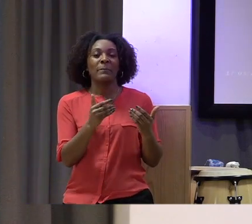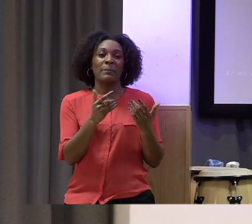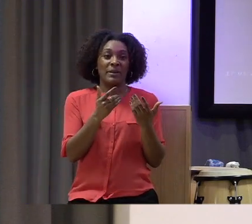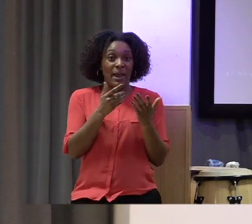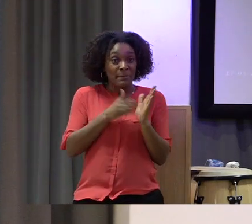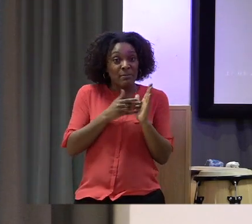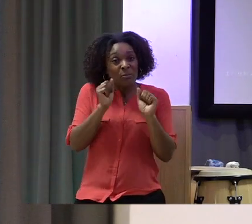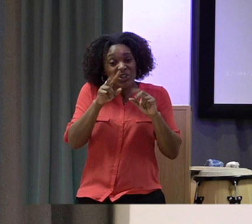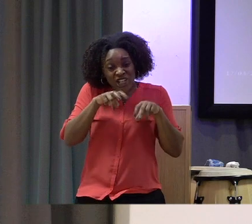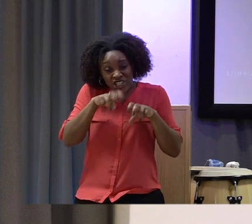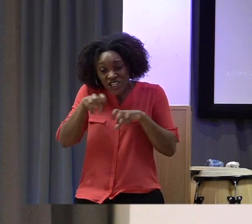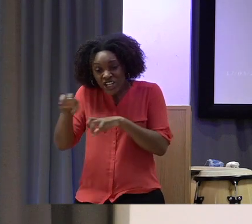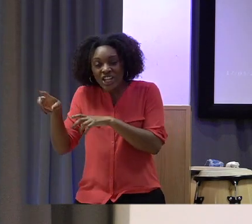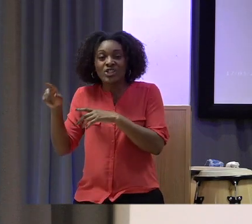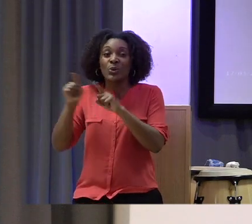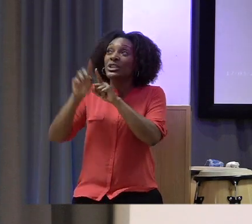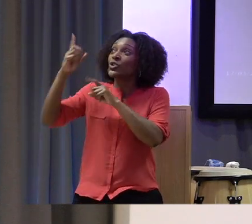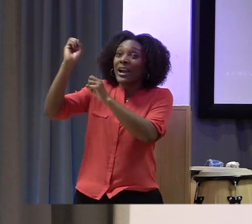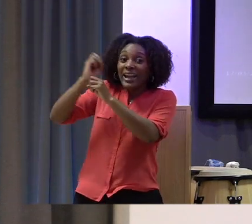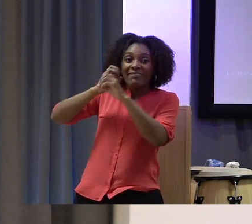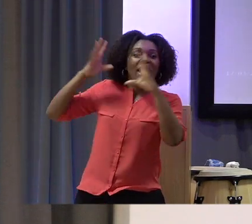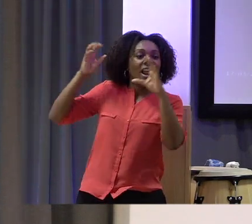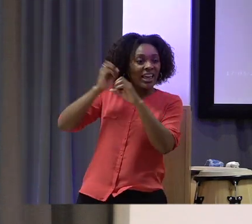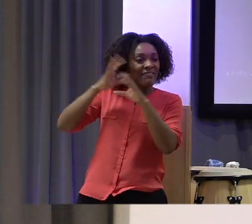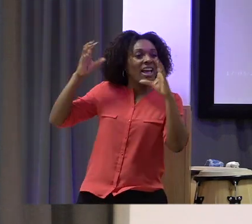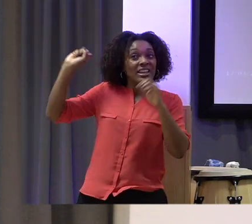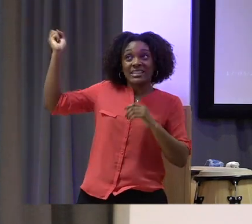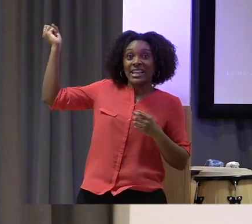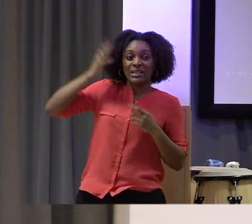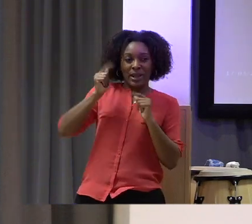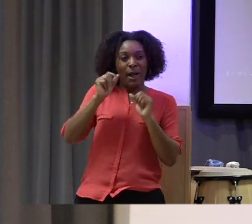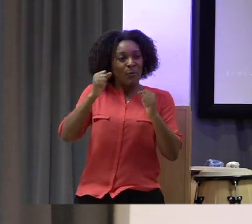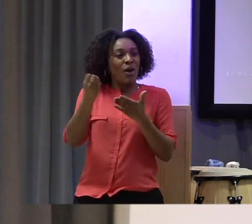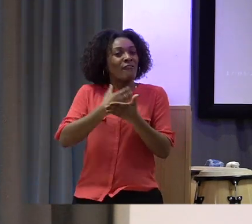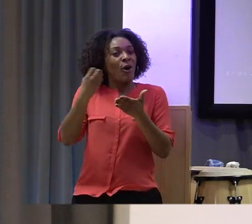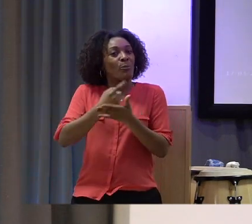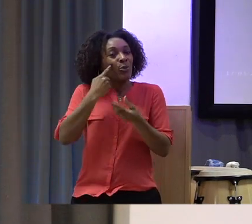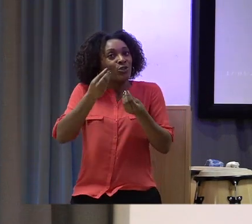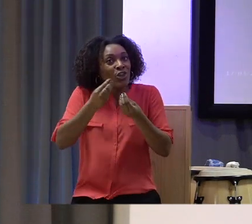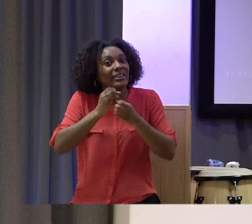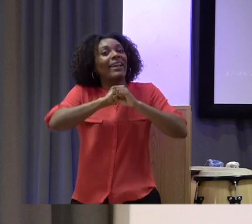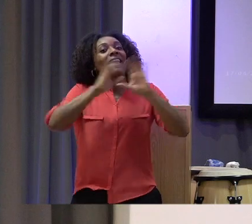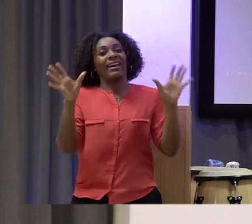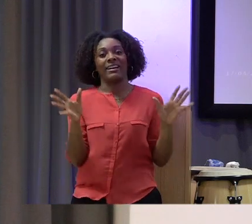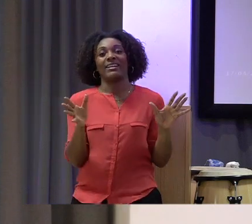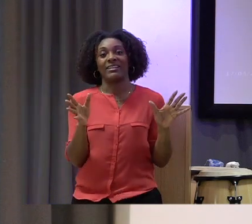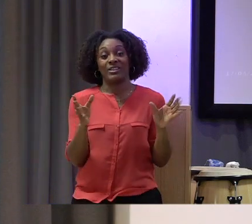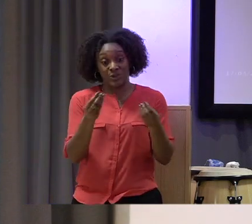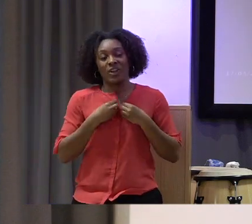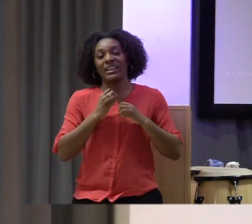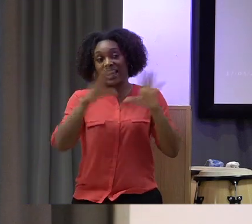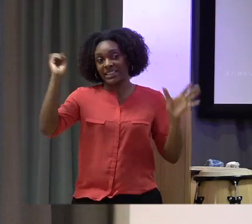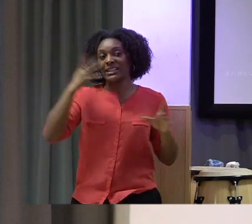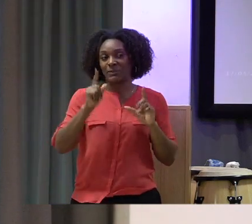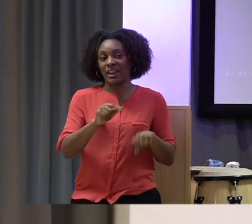C'est pour cela que nous avons la révélation de Dieu. C'est pour ça que Jésus nous a envoyé le Saint-Esprit pour qu'il puisse nous éclairer. Nous